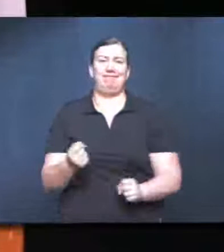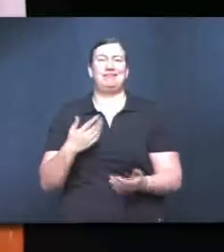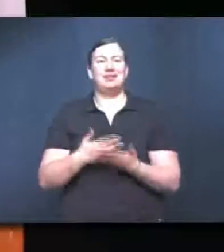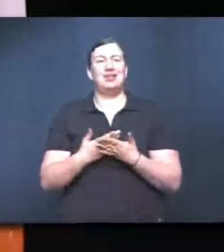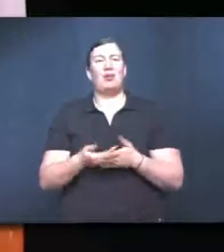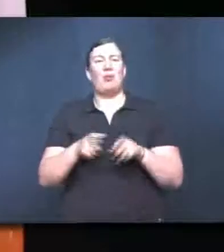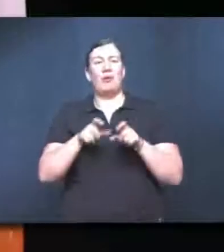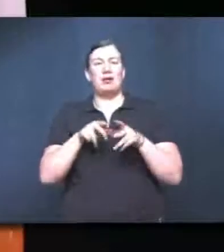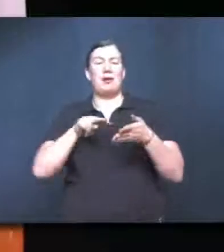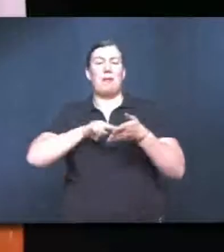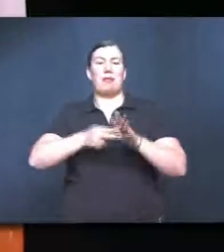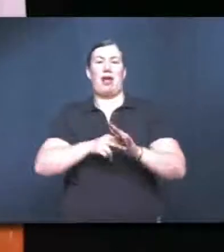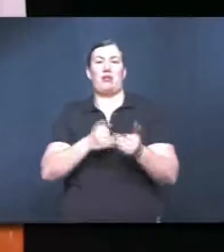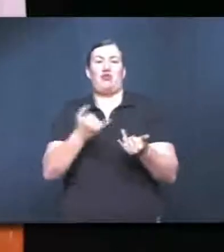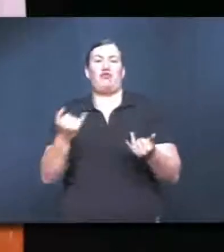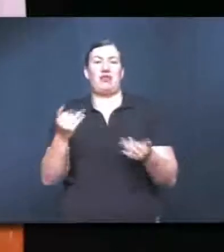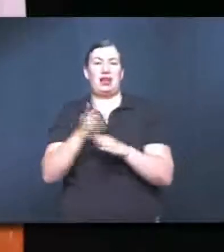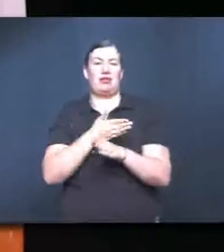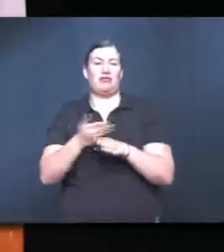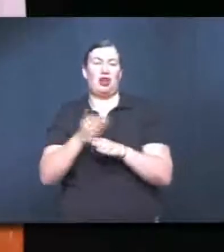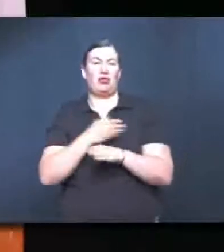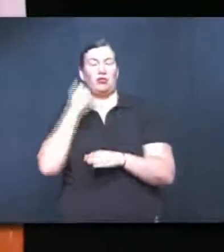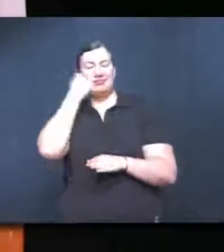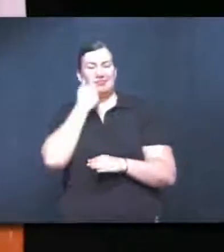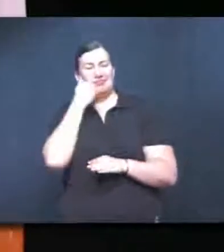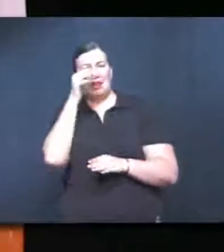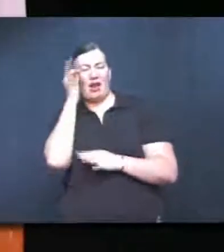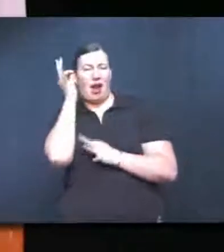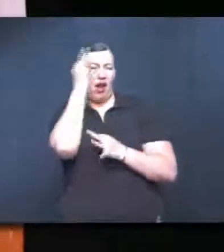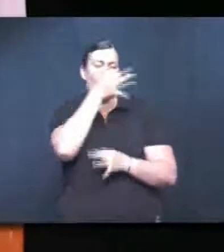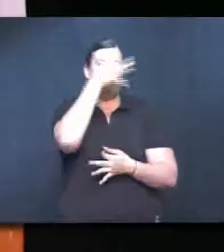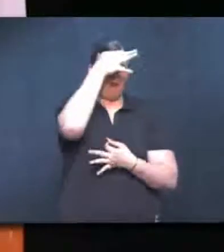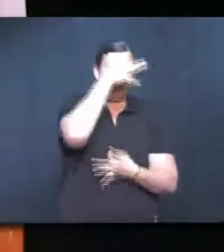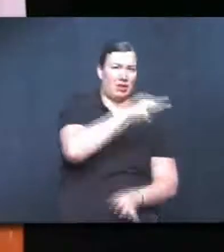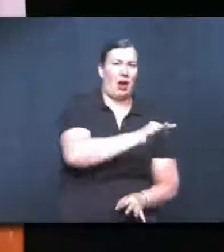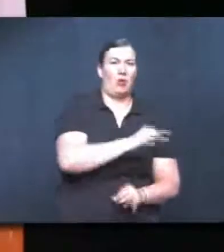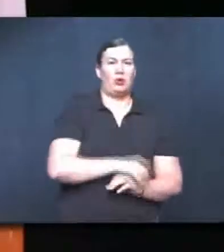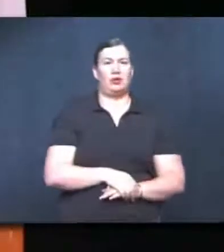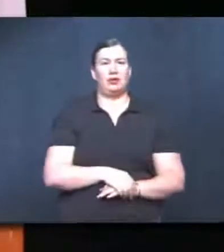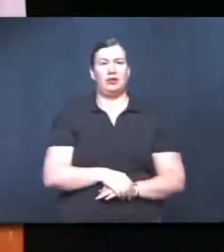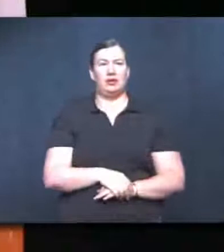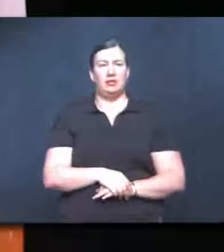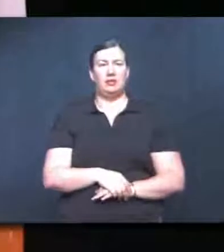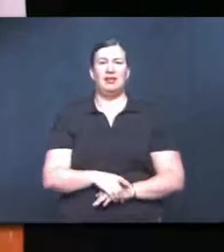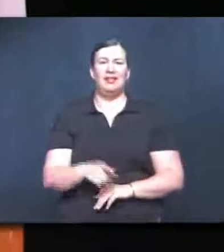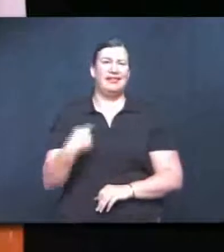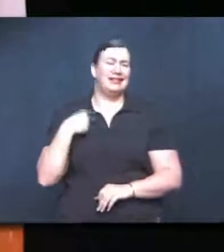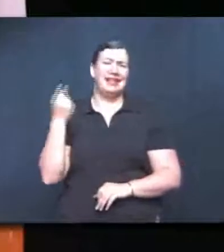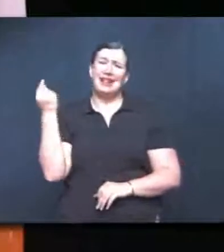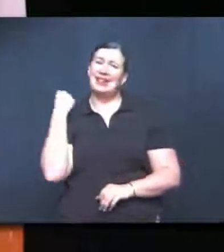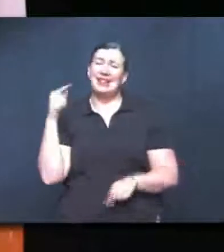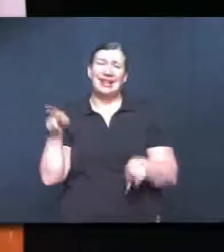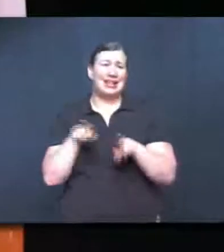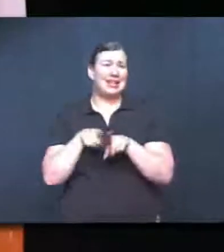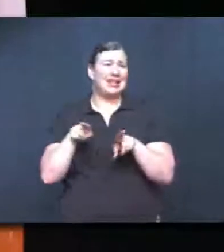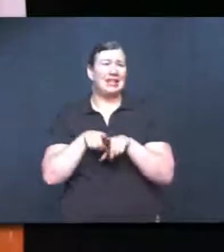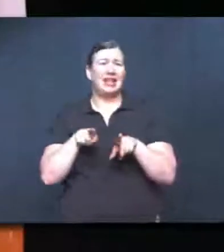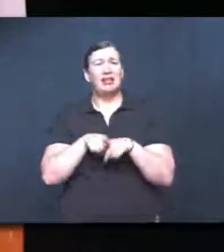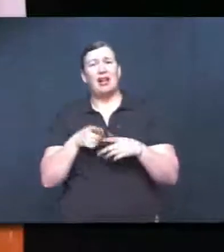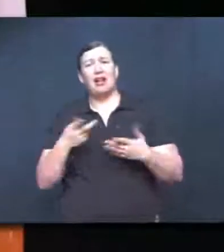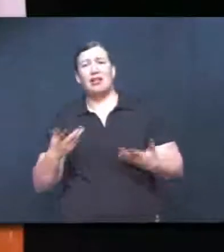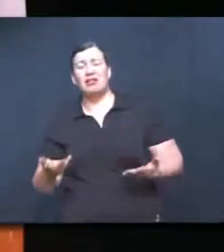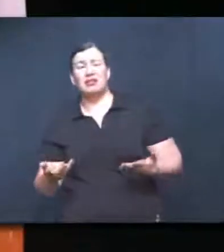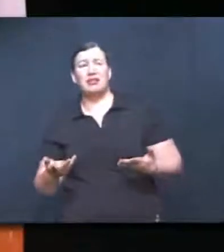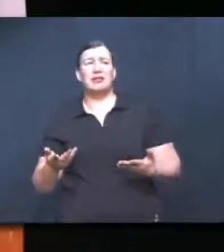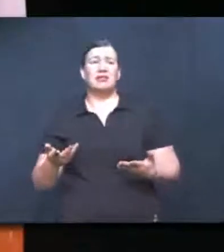Entscheidung herbeiführen damit sie euch gleich sagen vertraut den bitte und macht nicht dasselbe wie gestern in dem ja die Versammlung durch die Ohren